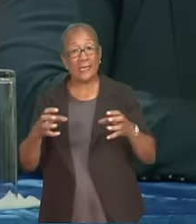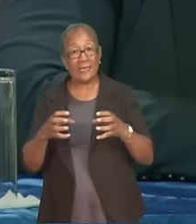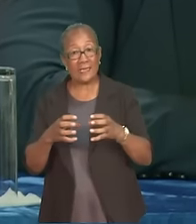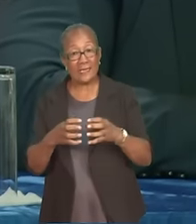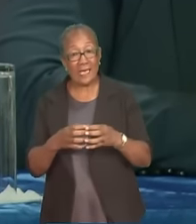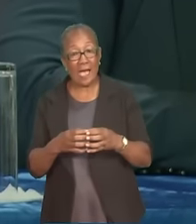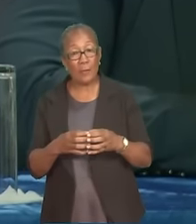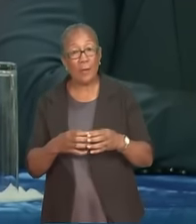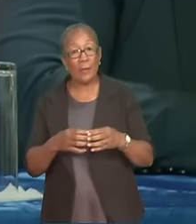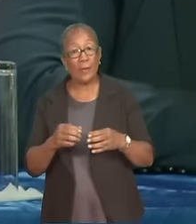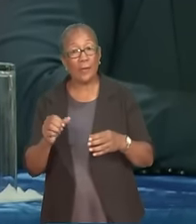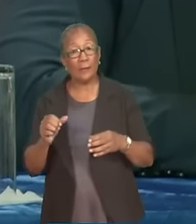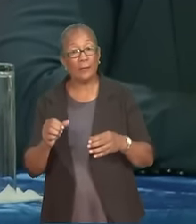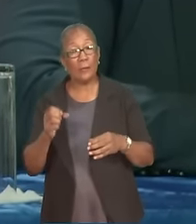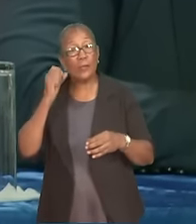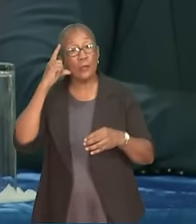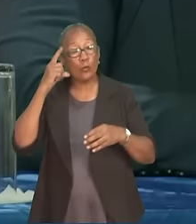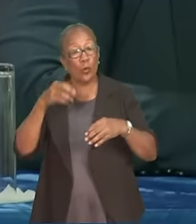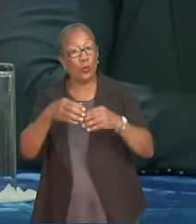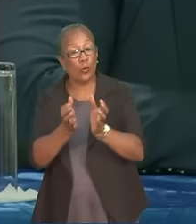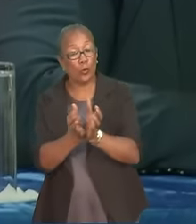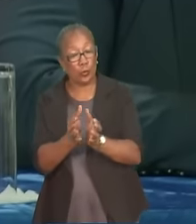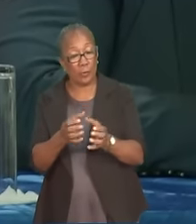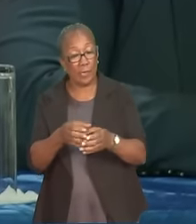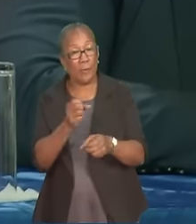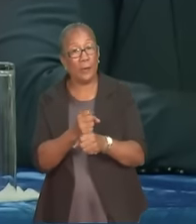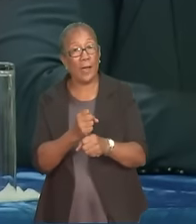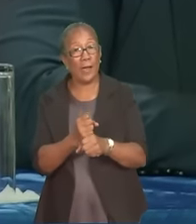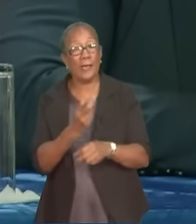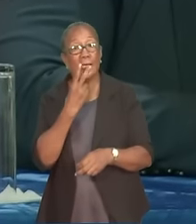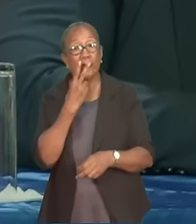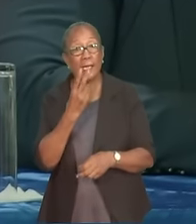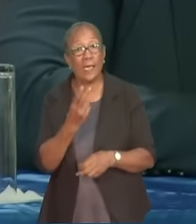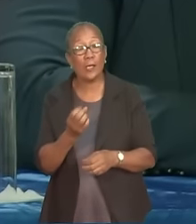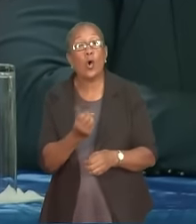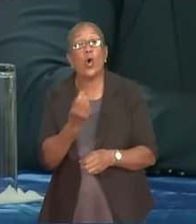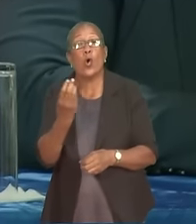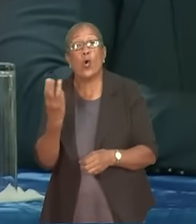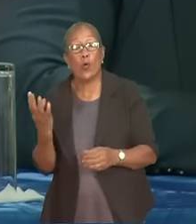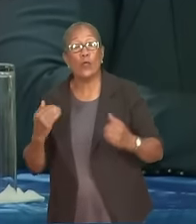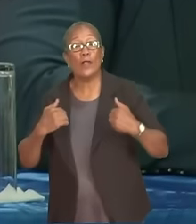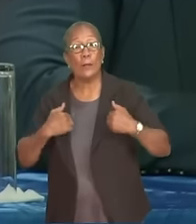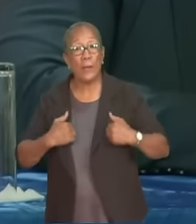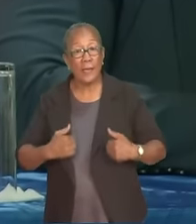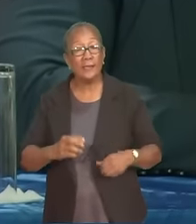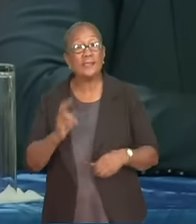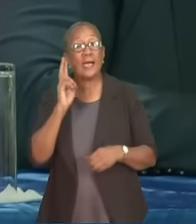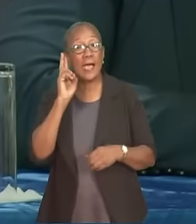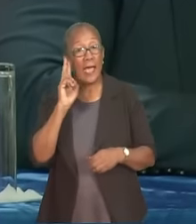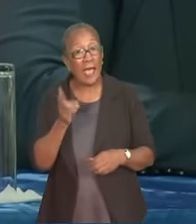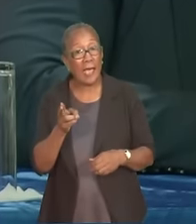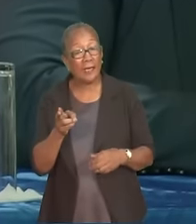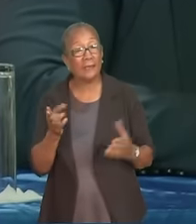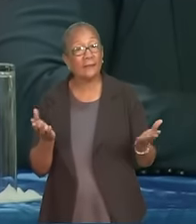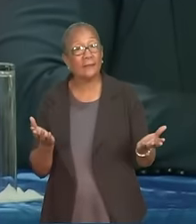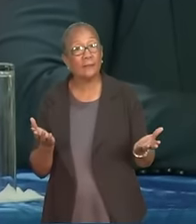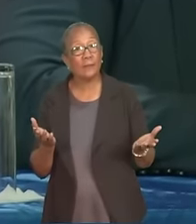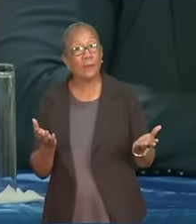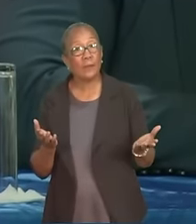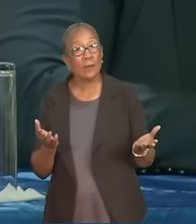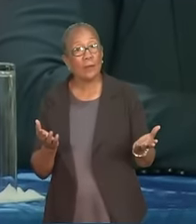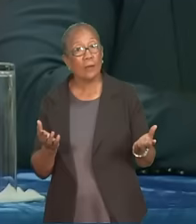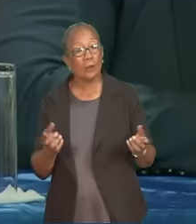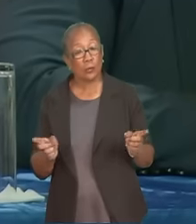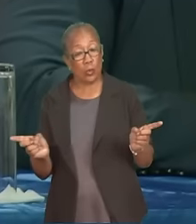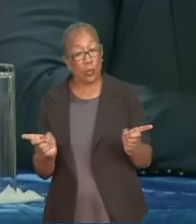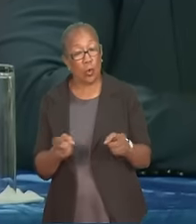die nazorgteam gaan samenstellen. En wij gaan kijken hoeveel mensen inderdaad misschien door een tekortkoming van